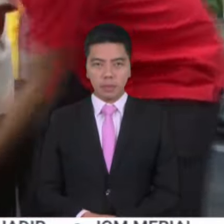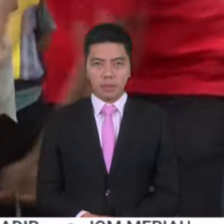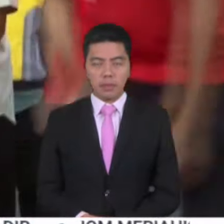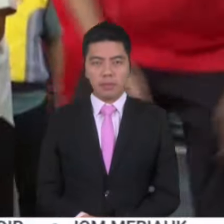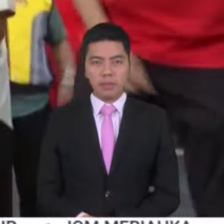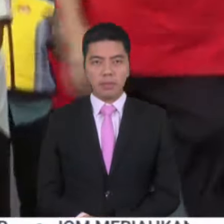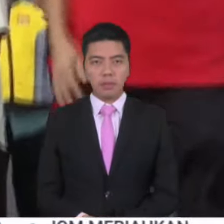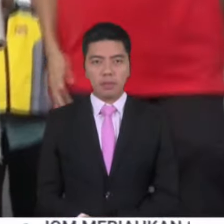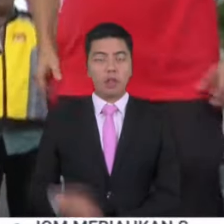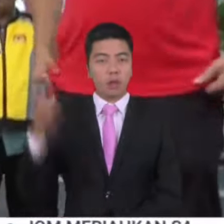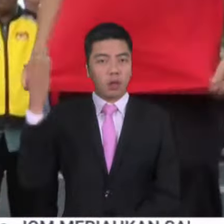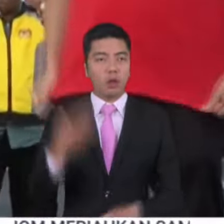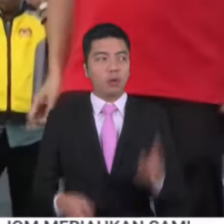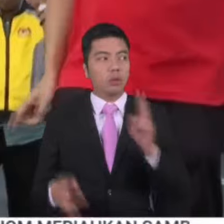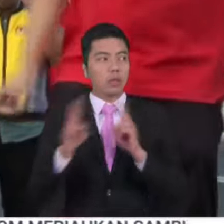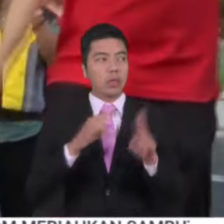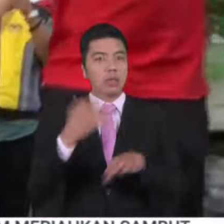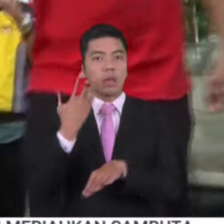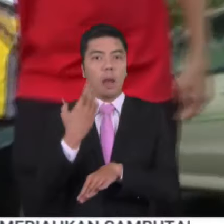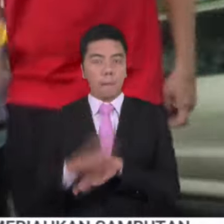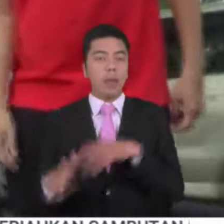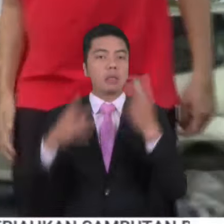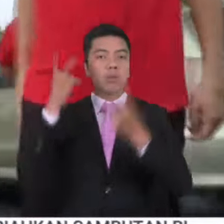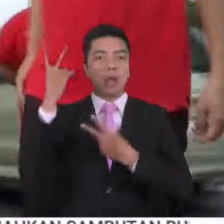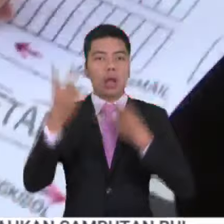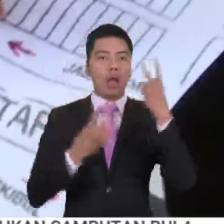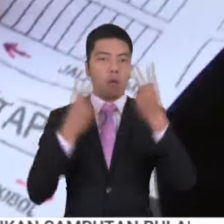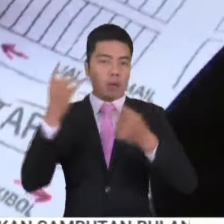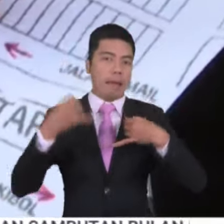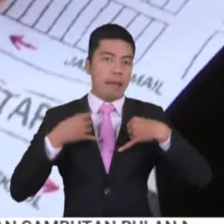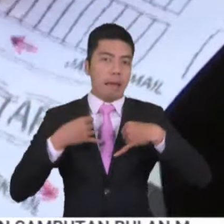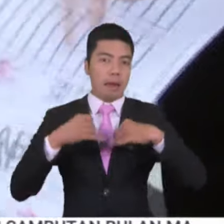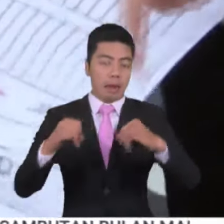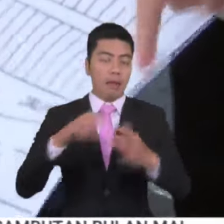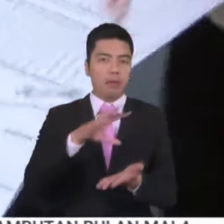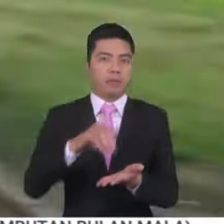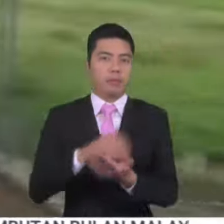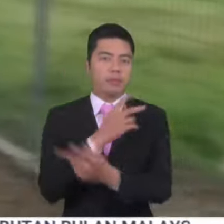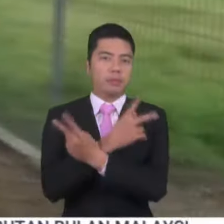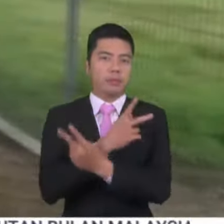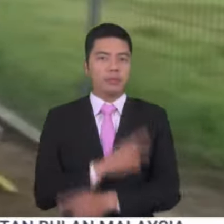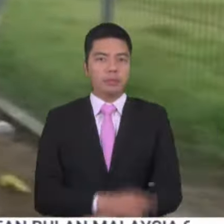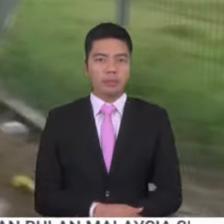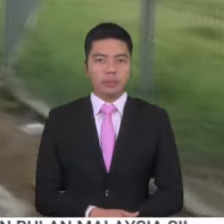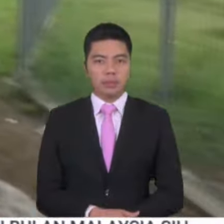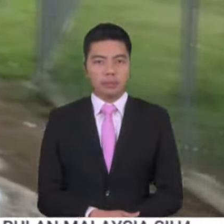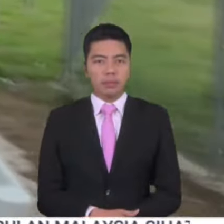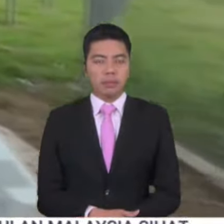Beliau berkata demikian selepas membuat tinjauan ke persimpangan jalan tersebut di Keluang.